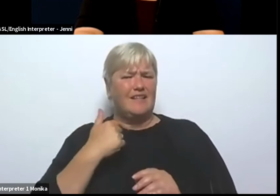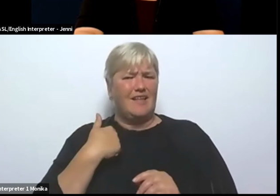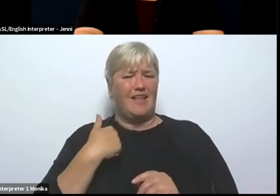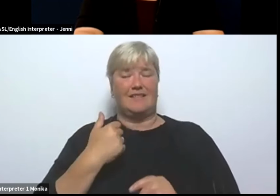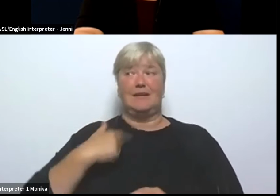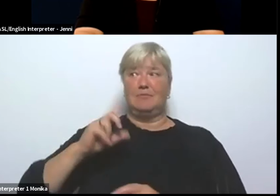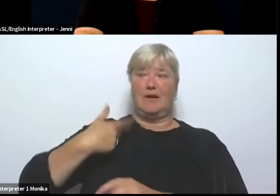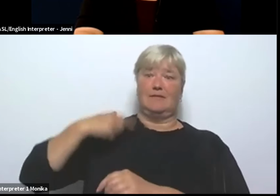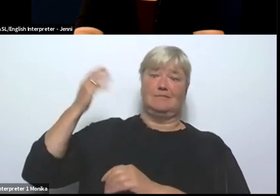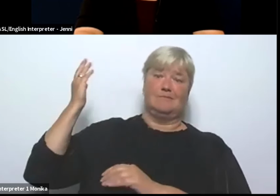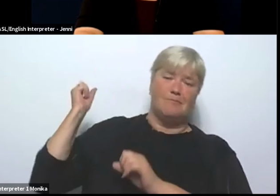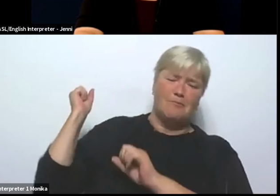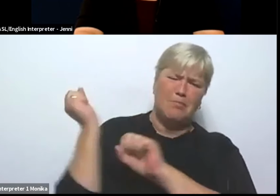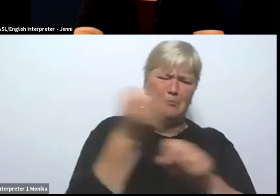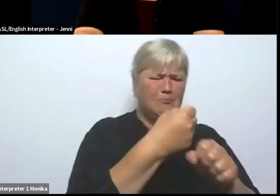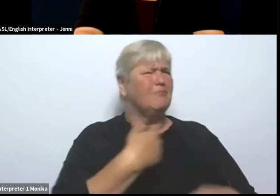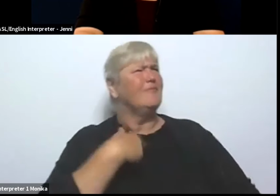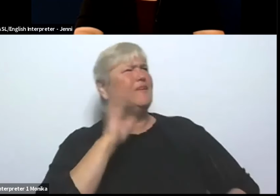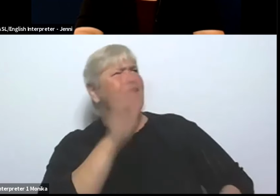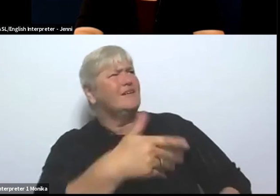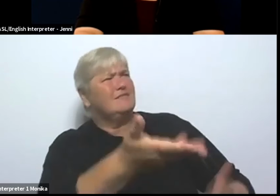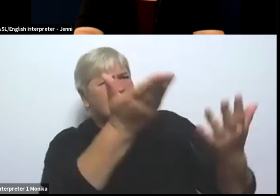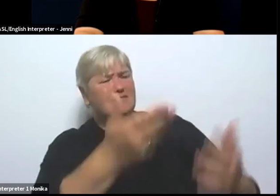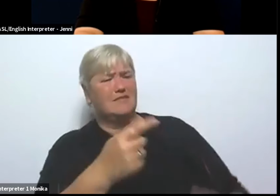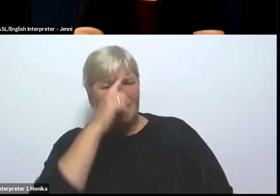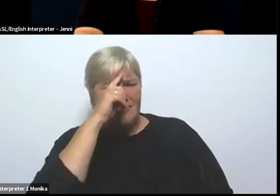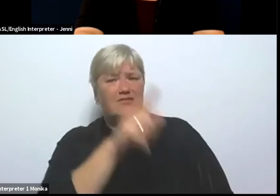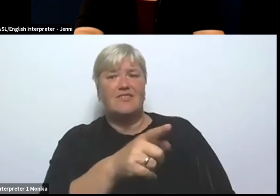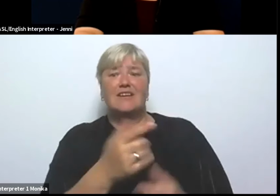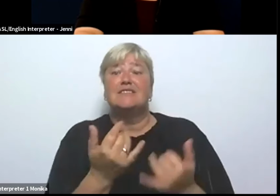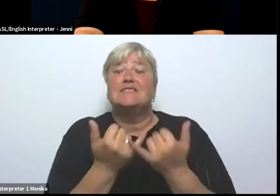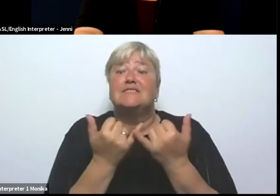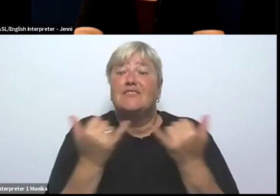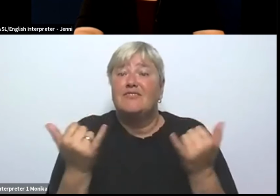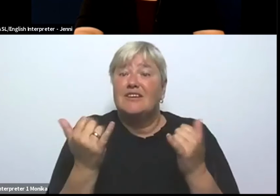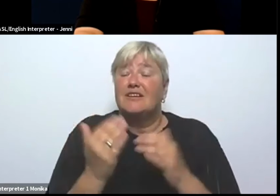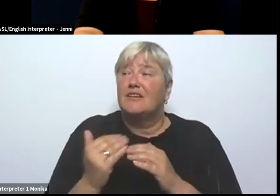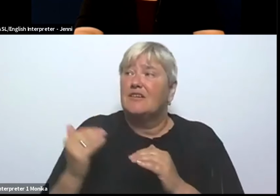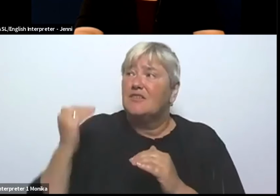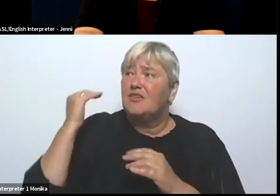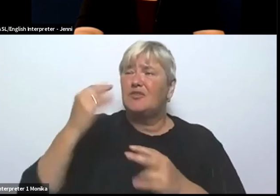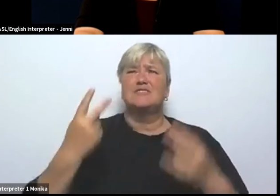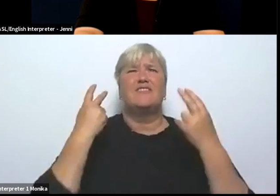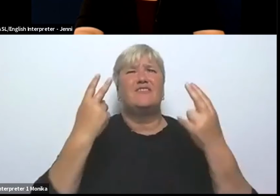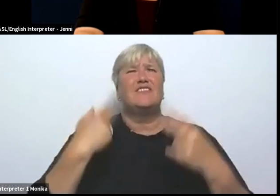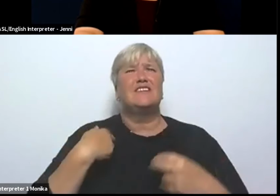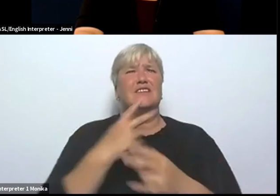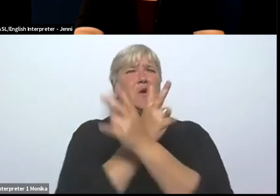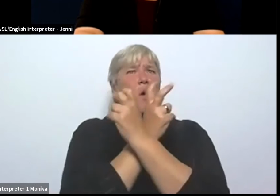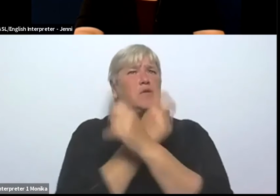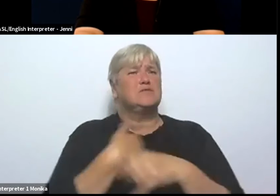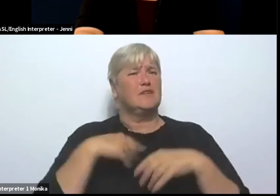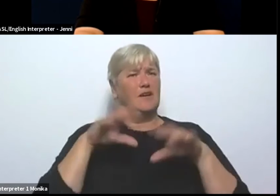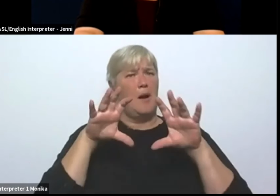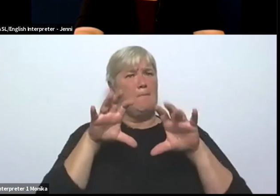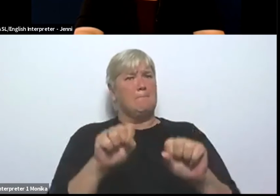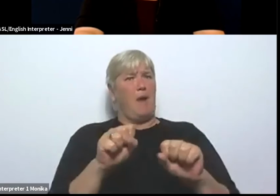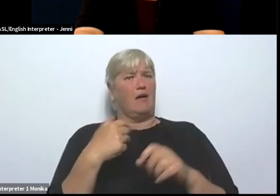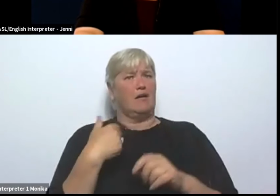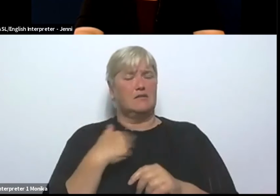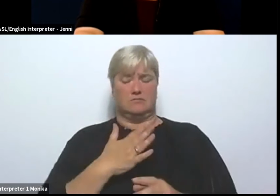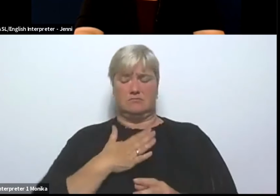der wir vorhin gesprochen haben. Und er sagt, weißt du was, es geht da ja auch, wir sind einer der größten, wichtigsten österreichischen Banken und es ist auch unsere